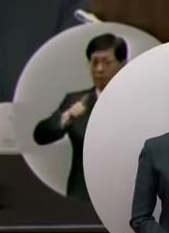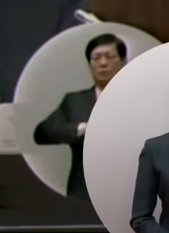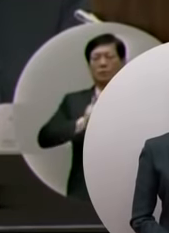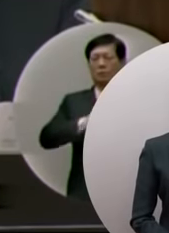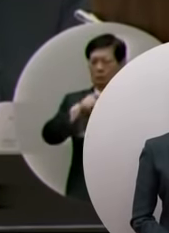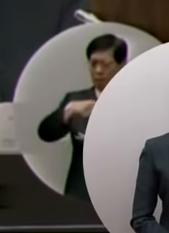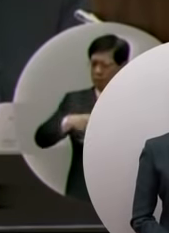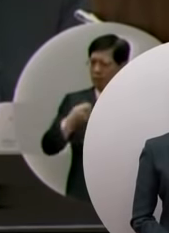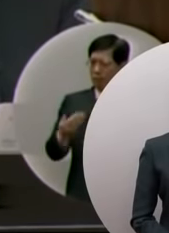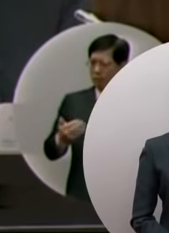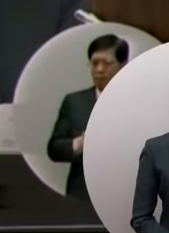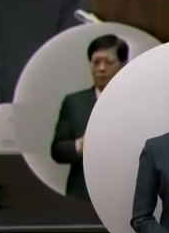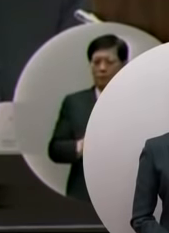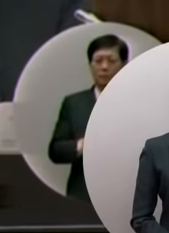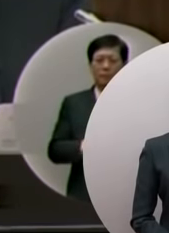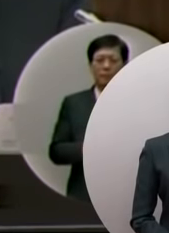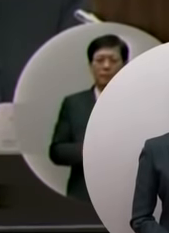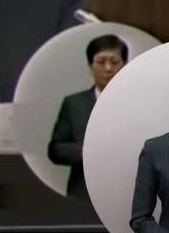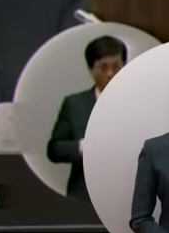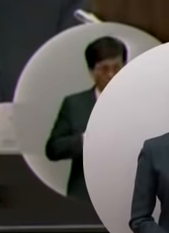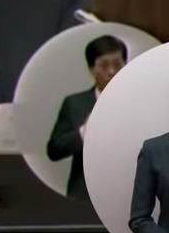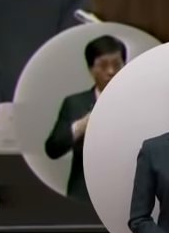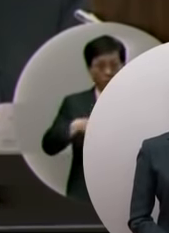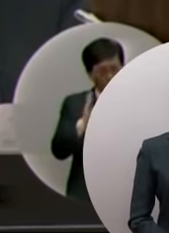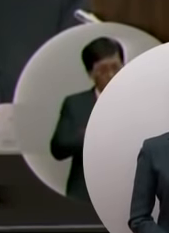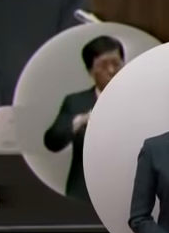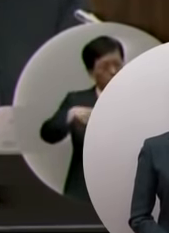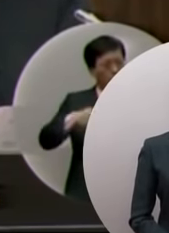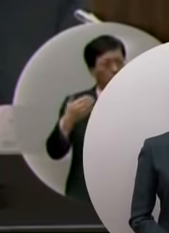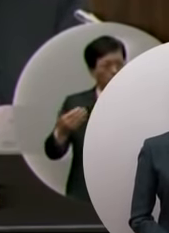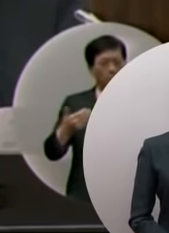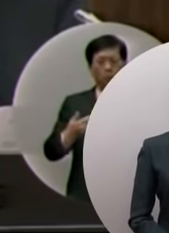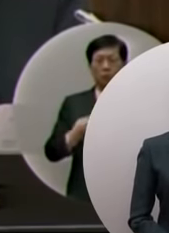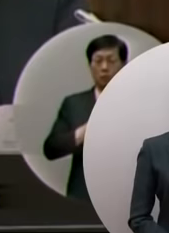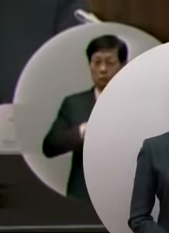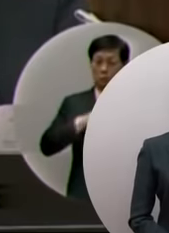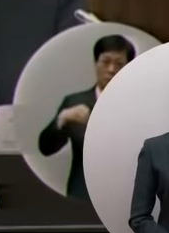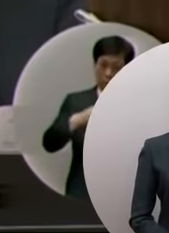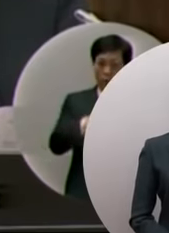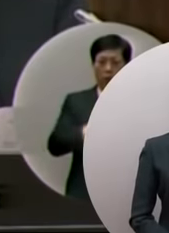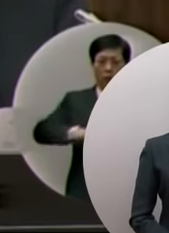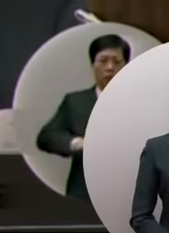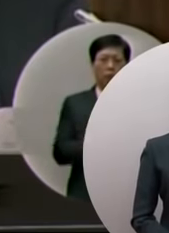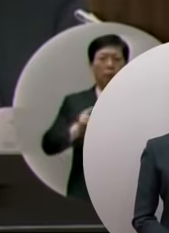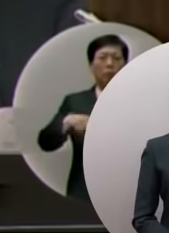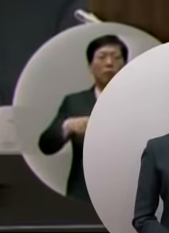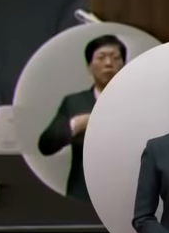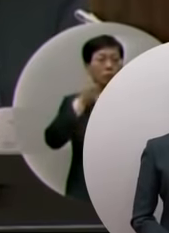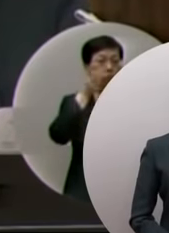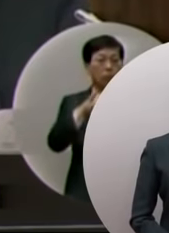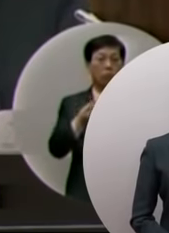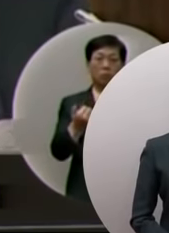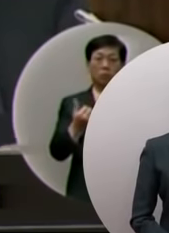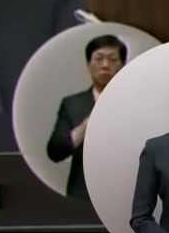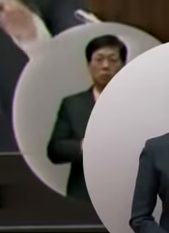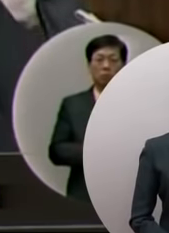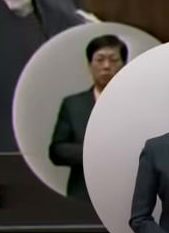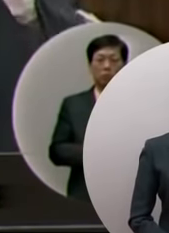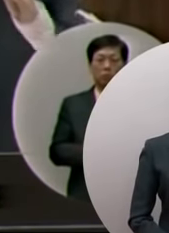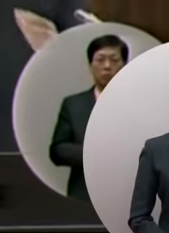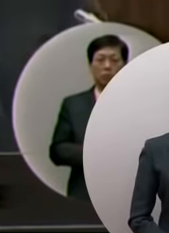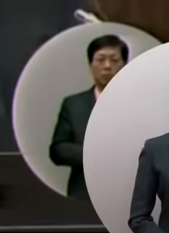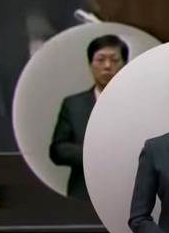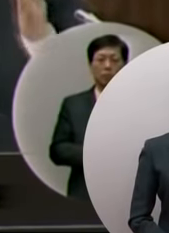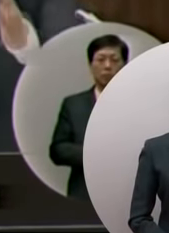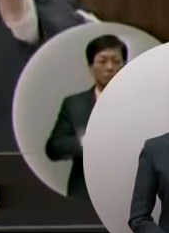已经差不多了。其实他都凝得差不多了，您只要送出去就行了，好不好？就两个月。苏院长，你